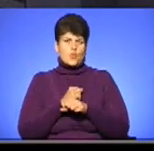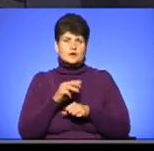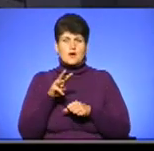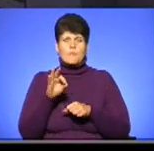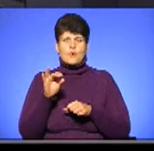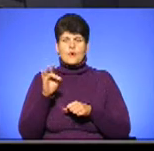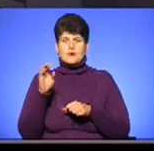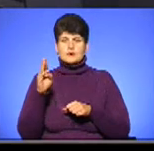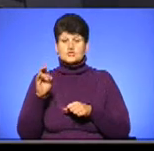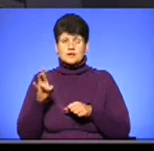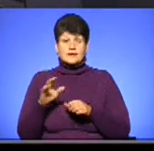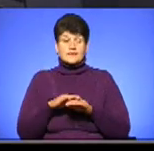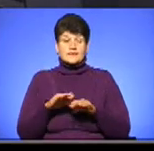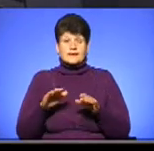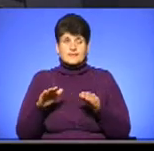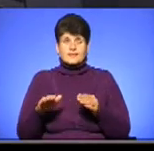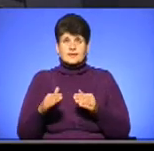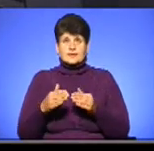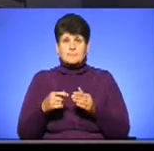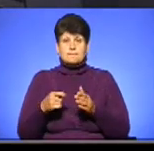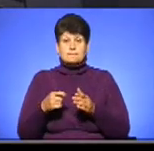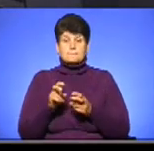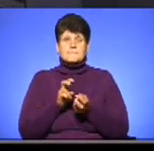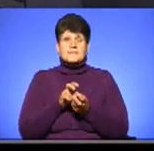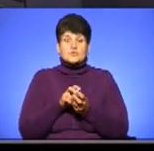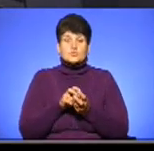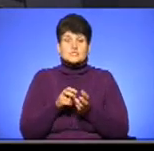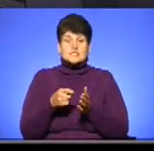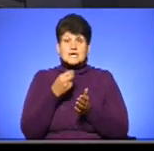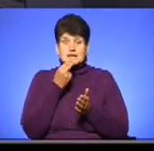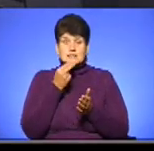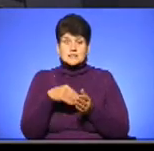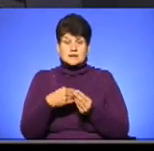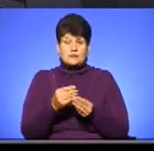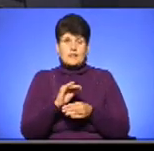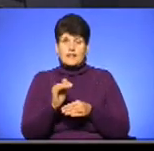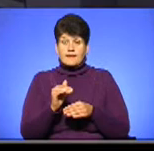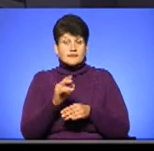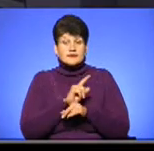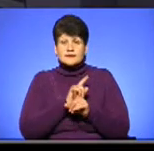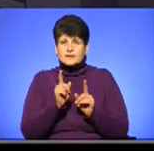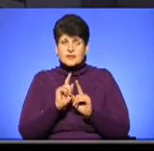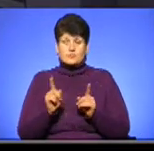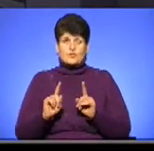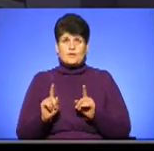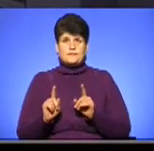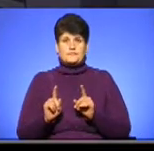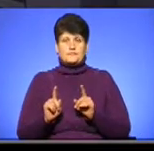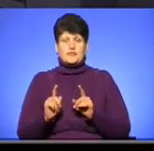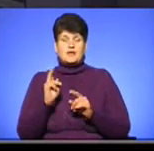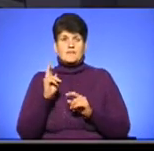діти, буквально білочці. Не можна цього робити, не треба гладити. Приклад такий, душа такий по